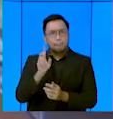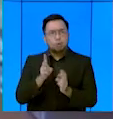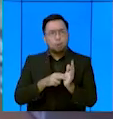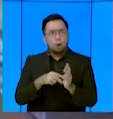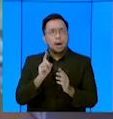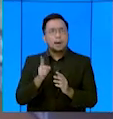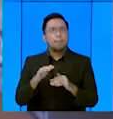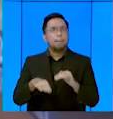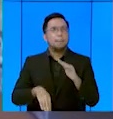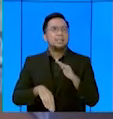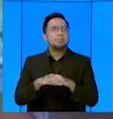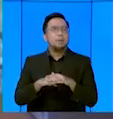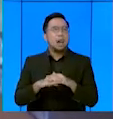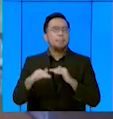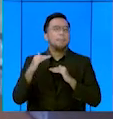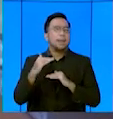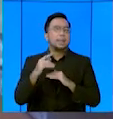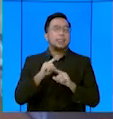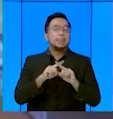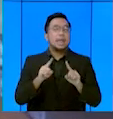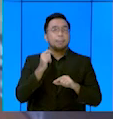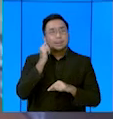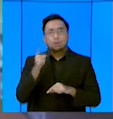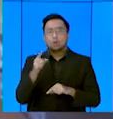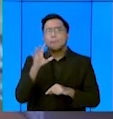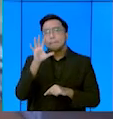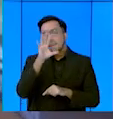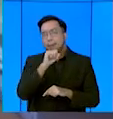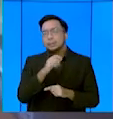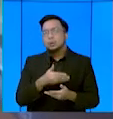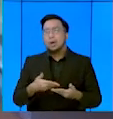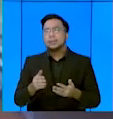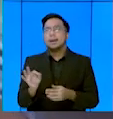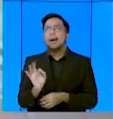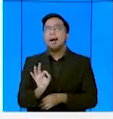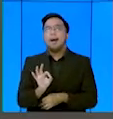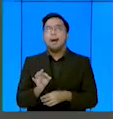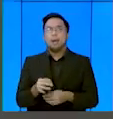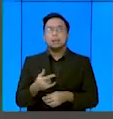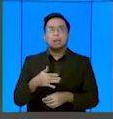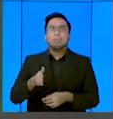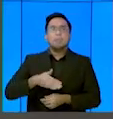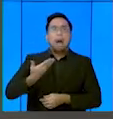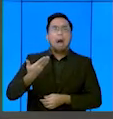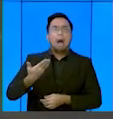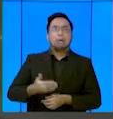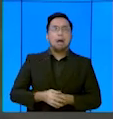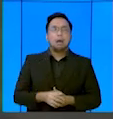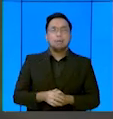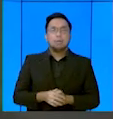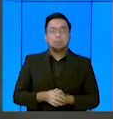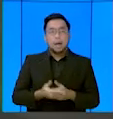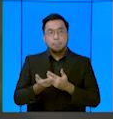nomor antriannya. Tapi ibu-ibu itu nggak mengertilah begitu, dia marah-marah. Untuk memperbaiki